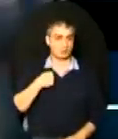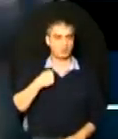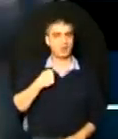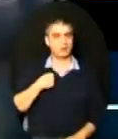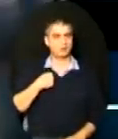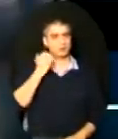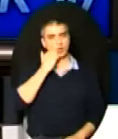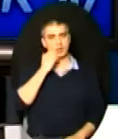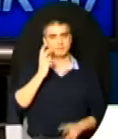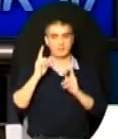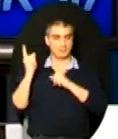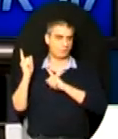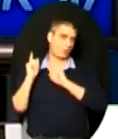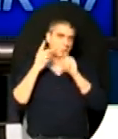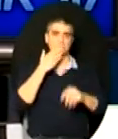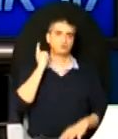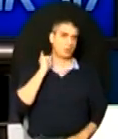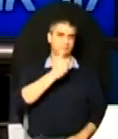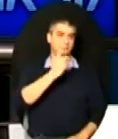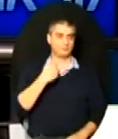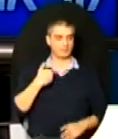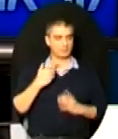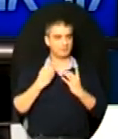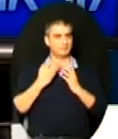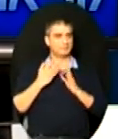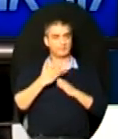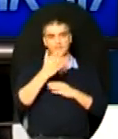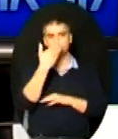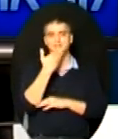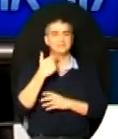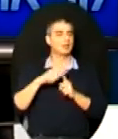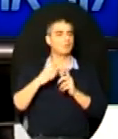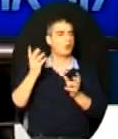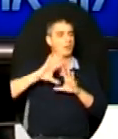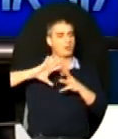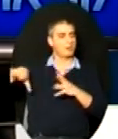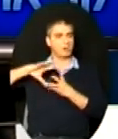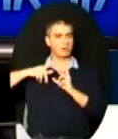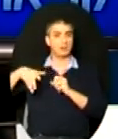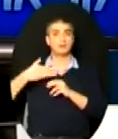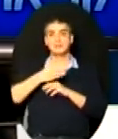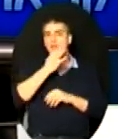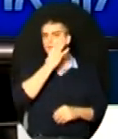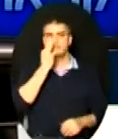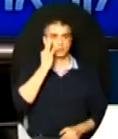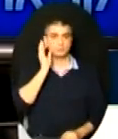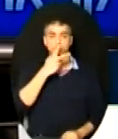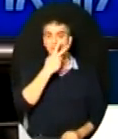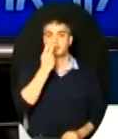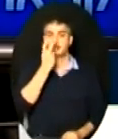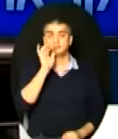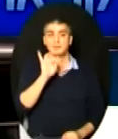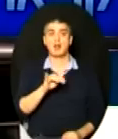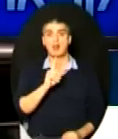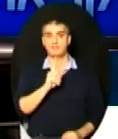נוסע כל יום מדימונה לירושלים, ואני עובר בחצר האחורית של מדינת ישראל, דרך המגזר הבדואי. יש 220